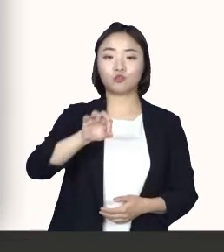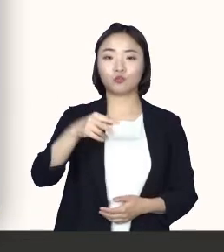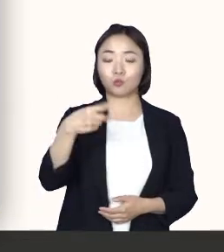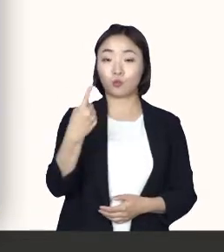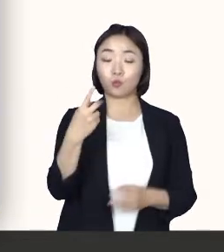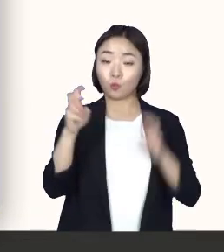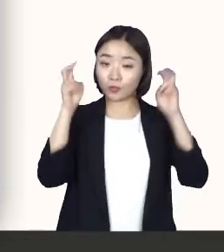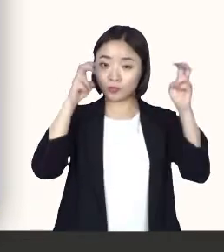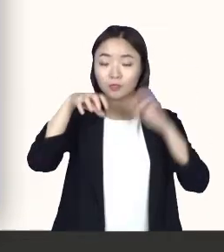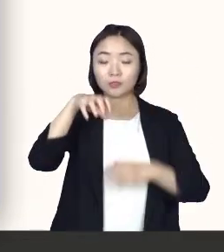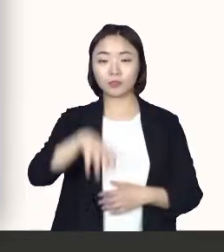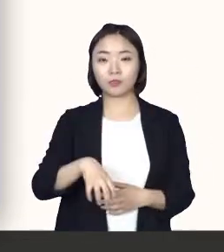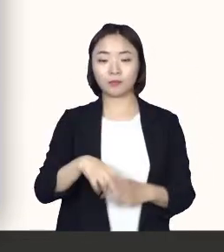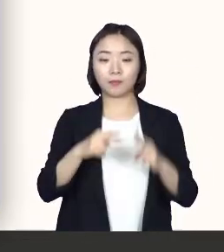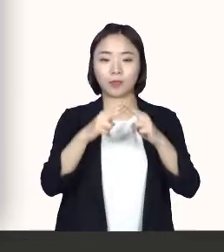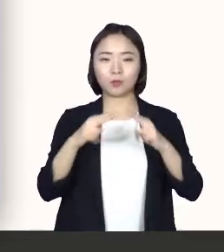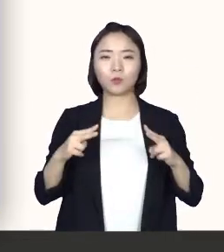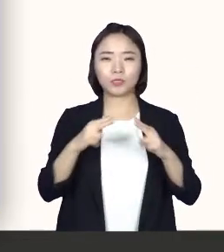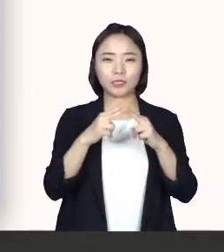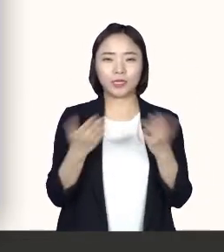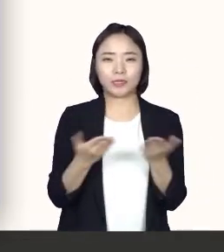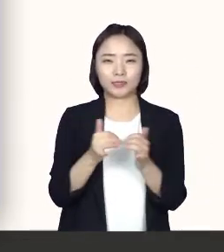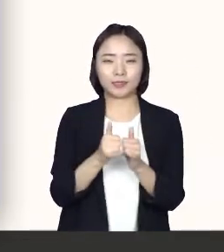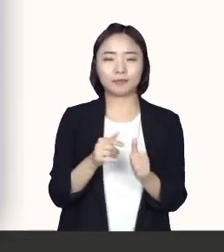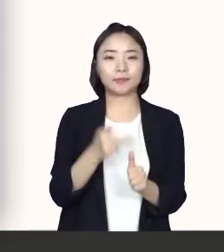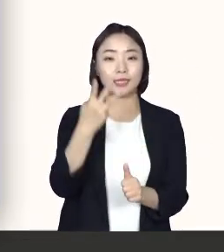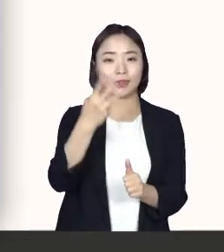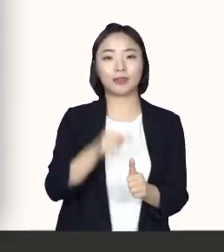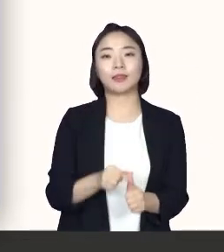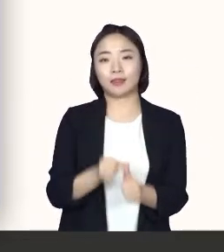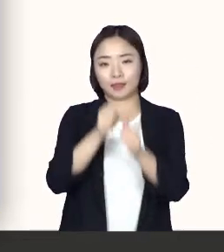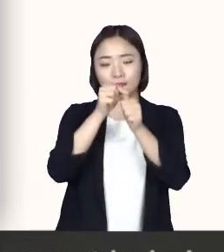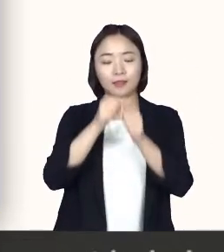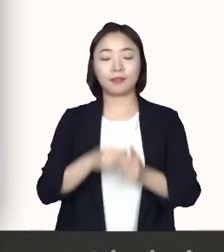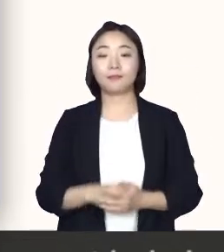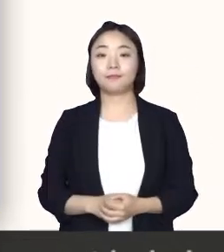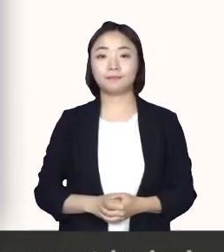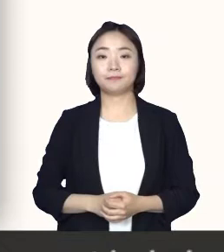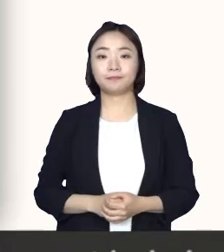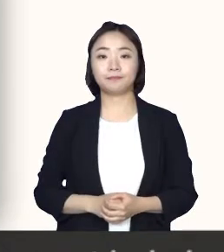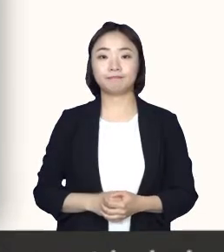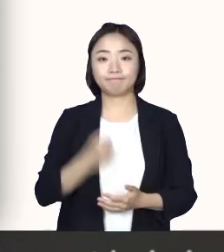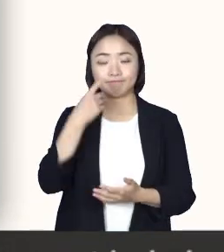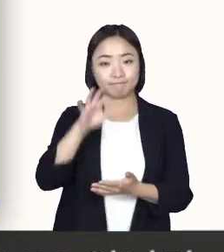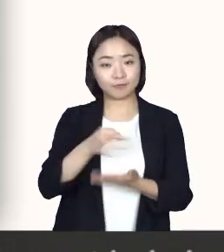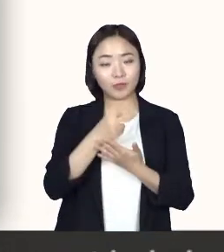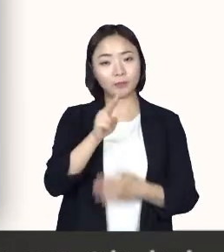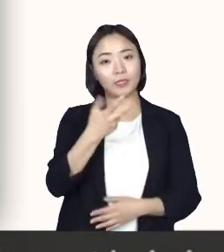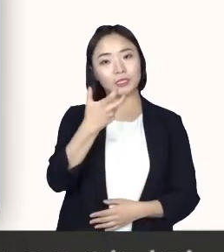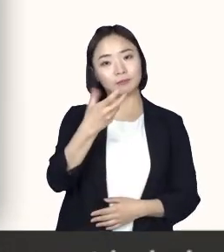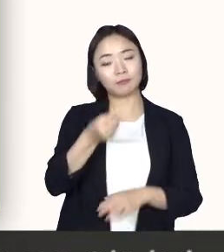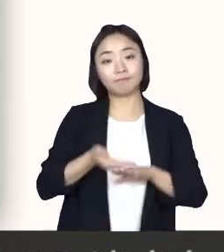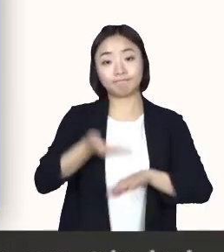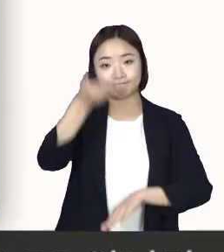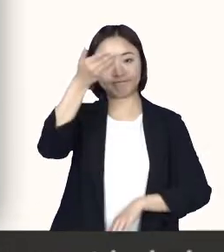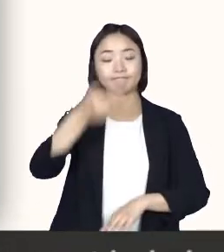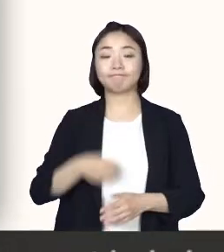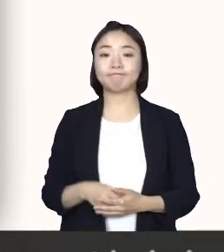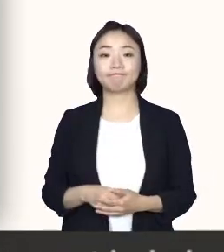중도테크 주식회사에서 반도체 생산직 3명을 모집합니다. 임금은 월급 270만원